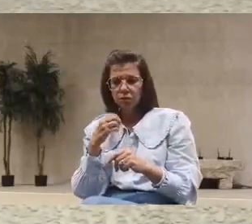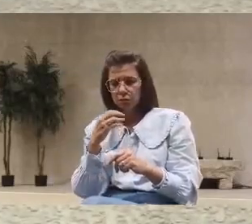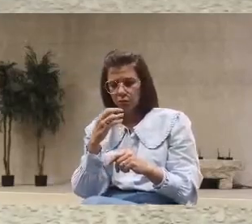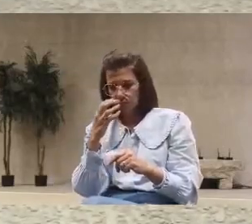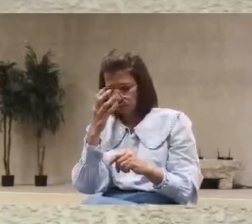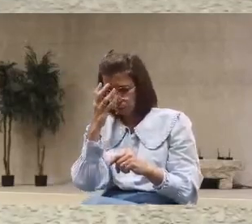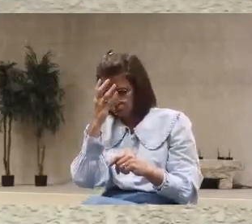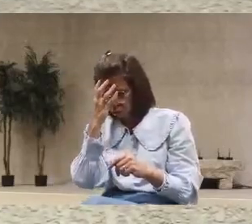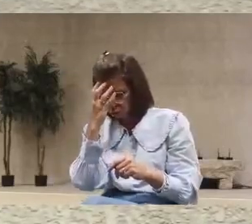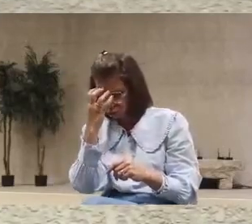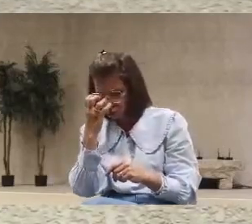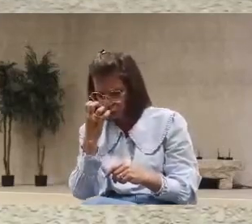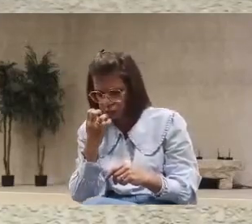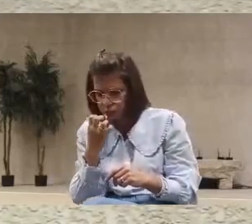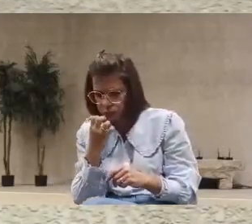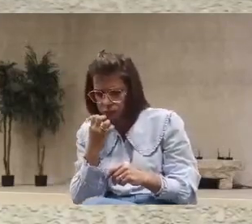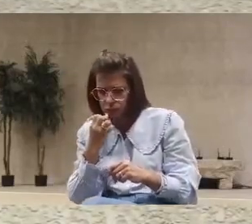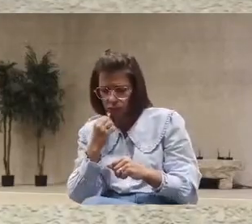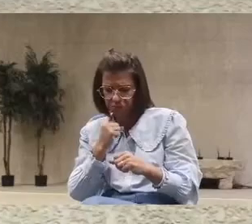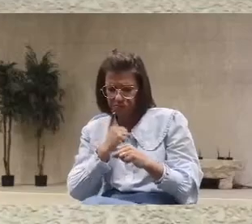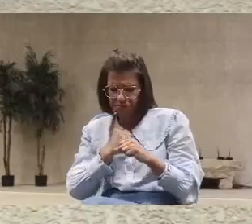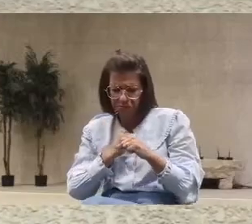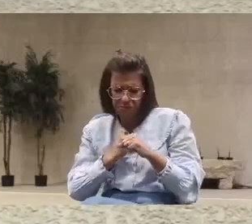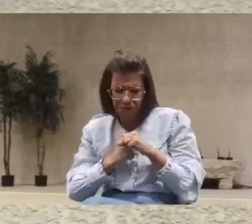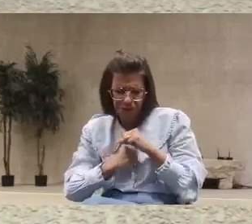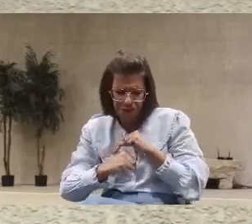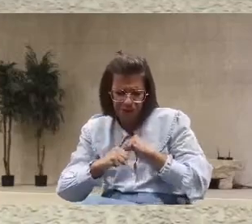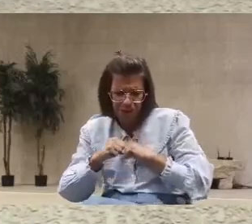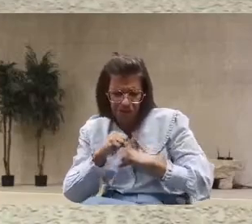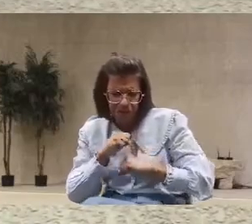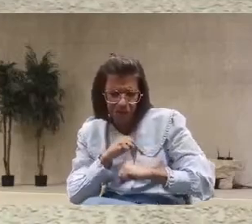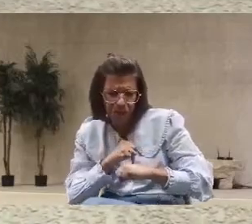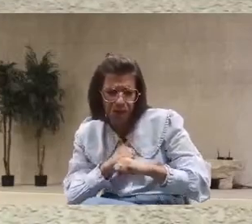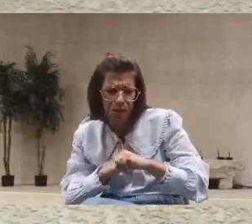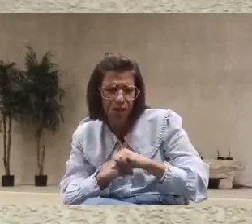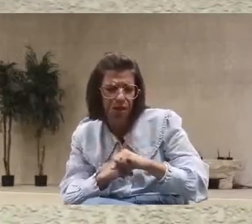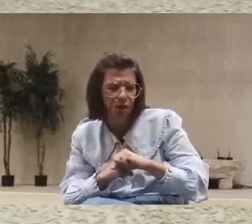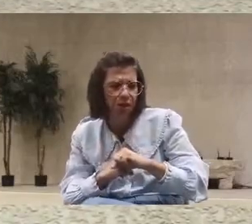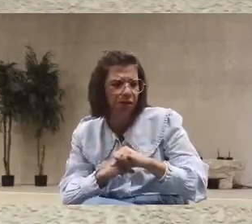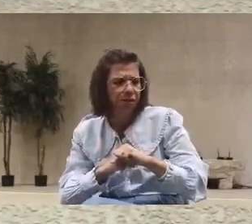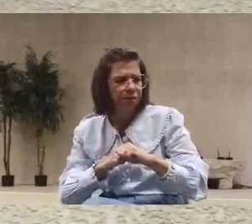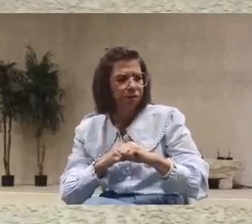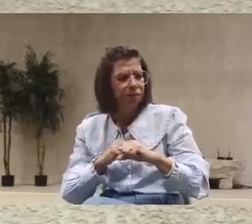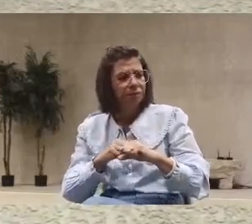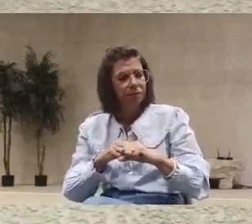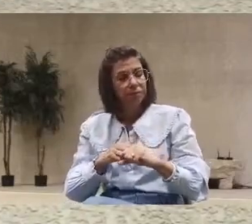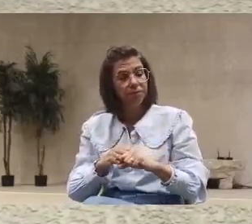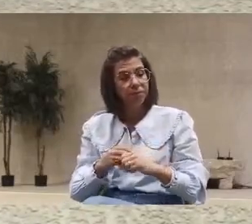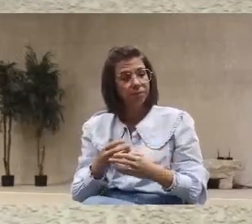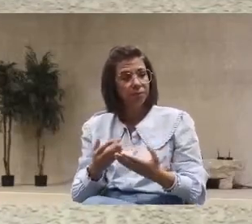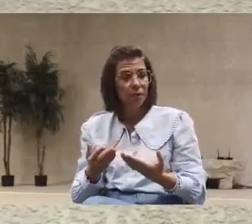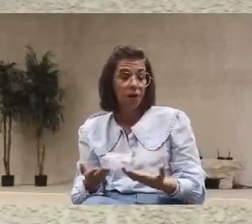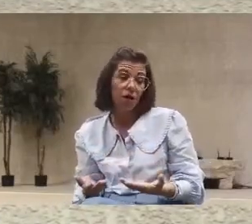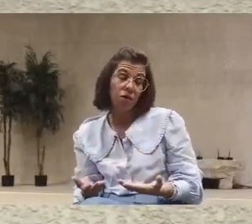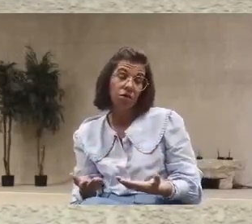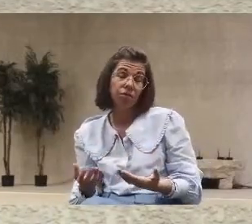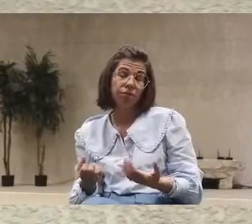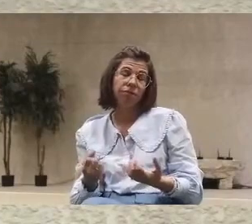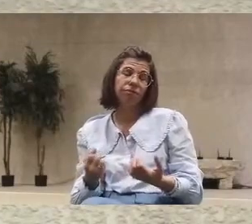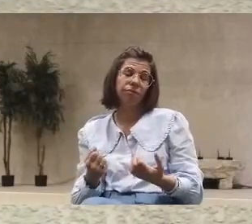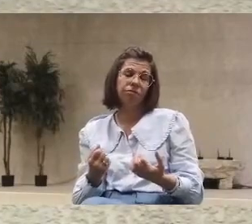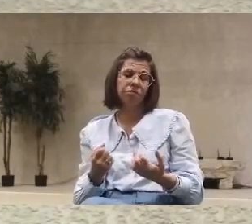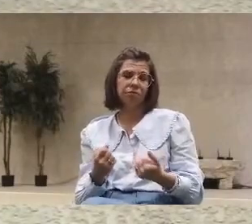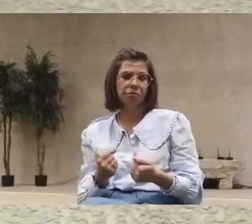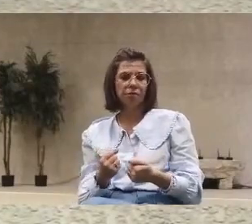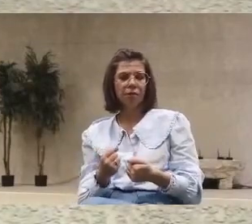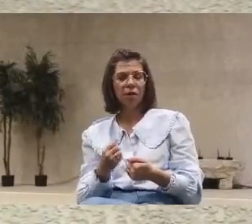et au lieu d'annoncer l'évangile du royaume de Dieu parler d'un évangile du